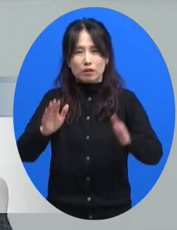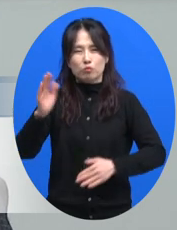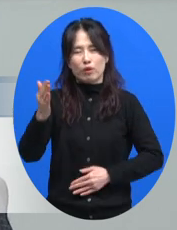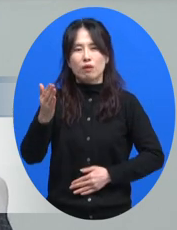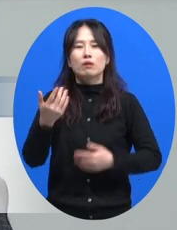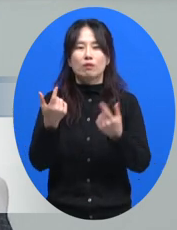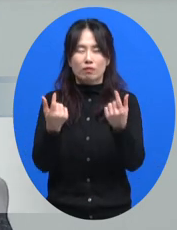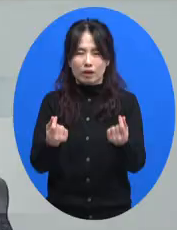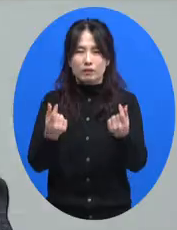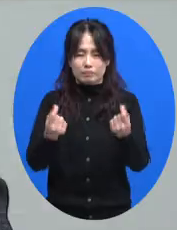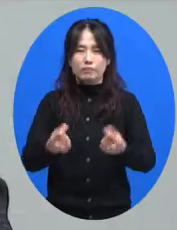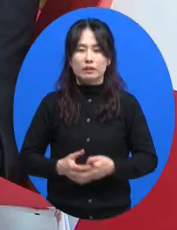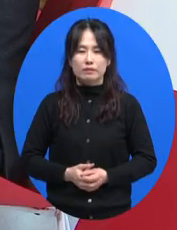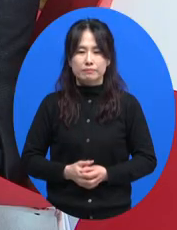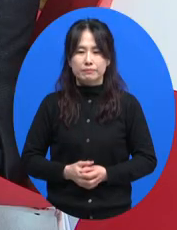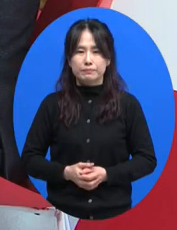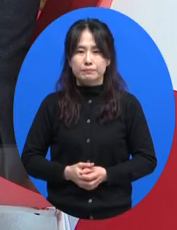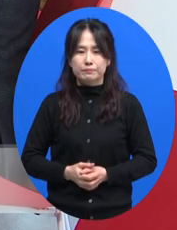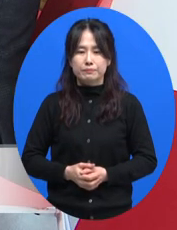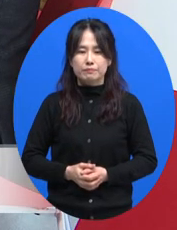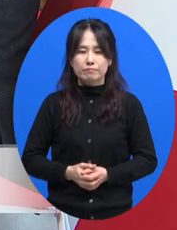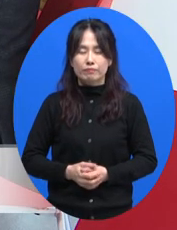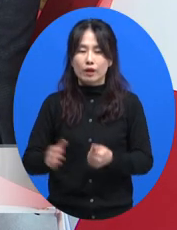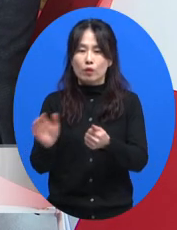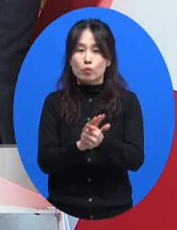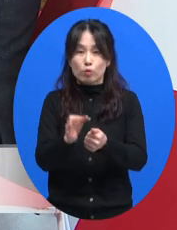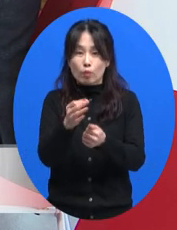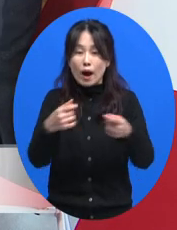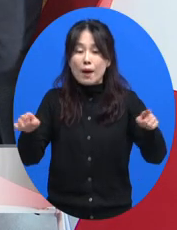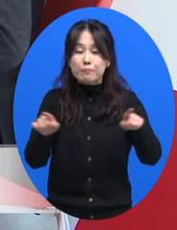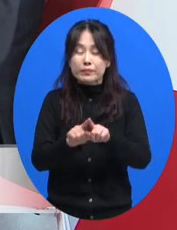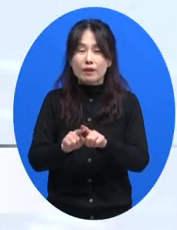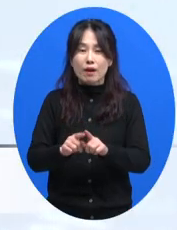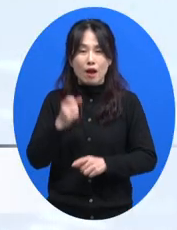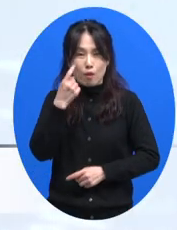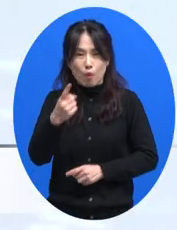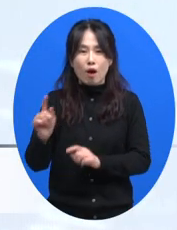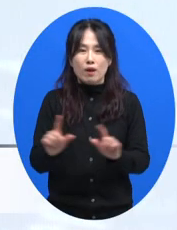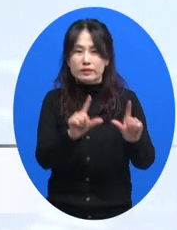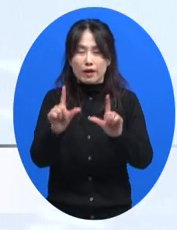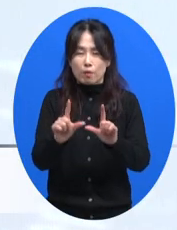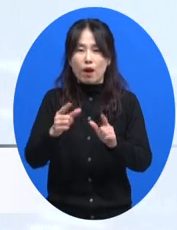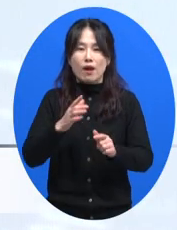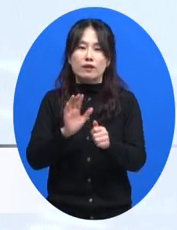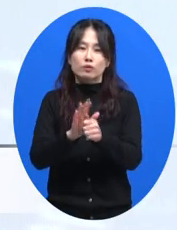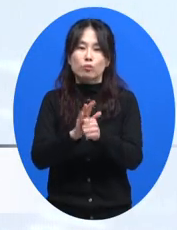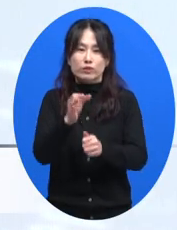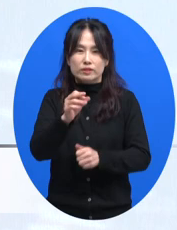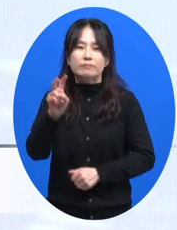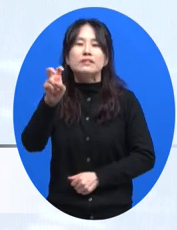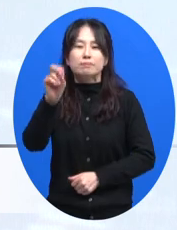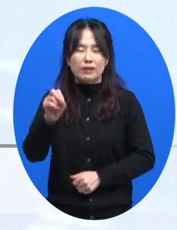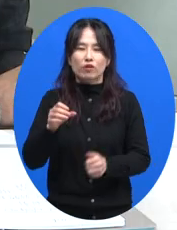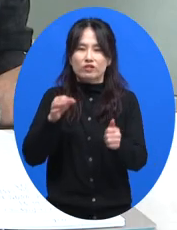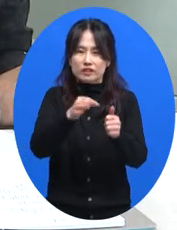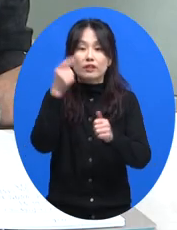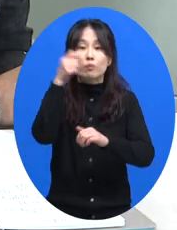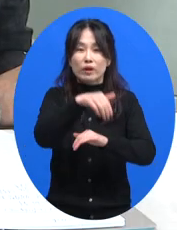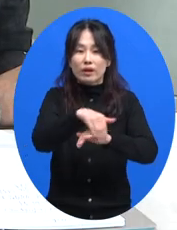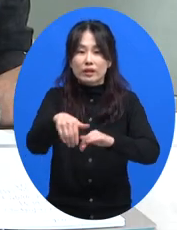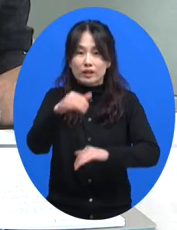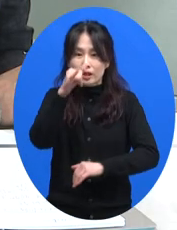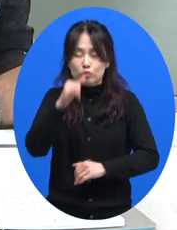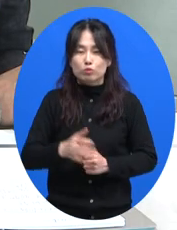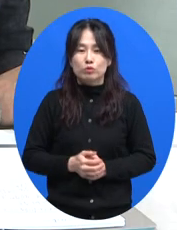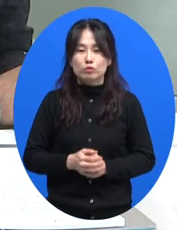시발점이 되지 않을까 생각합니다. 경기도는 위로금과 함께 다달이 20만 원의 생활안정지원금을 지급할 계획,